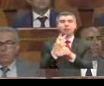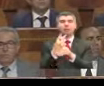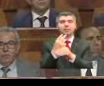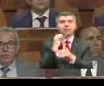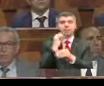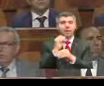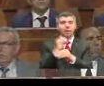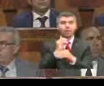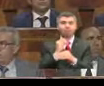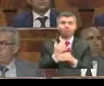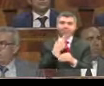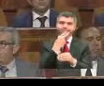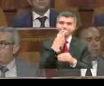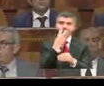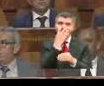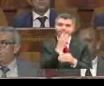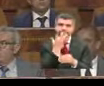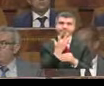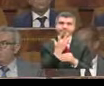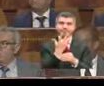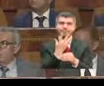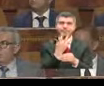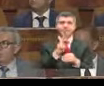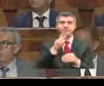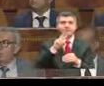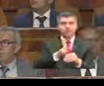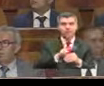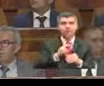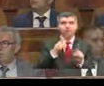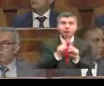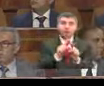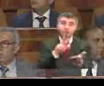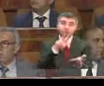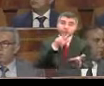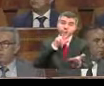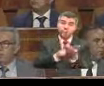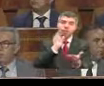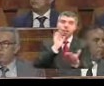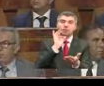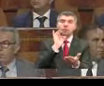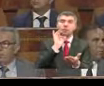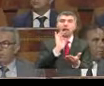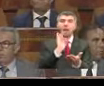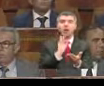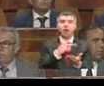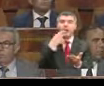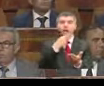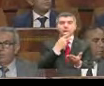الاجراءات كلها ما تتاكدش الرسميه وتفعيل الطابع الرسمي ديال اللغه الامازيغيه